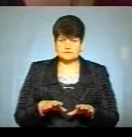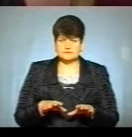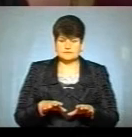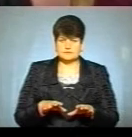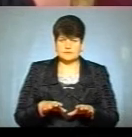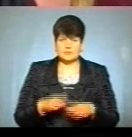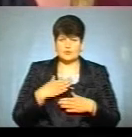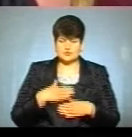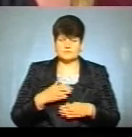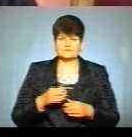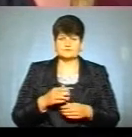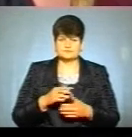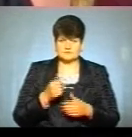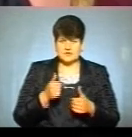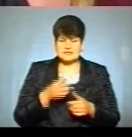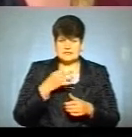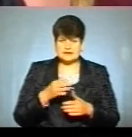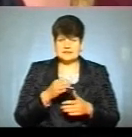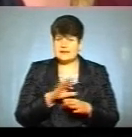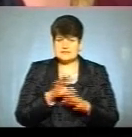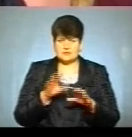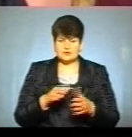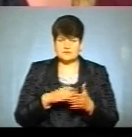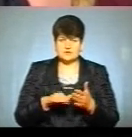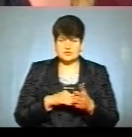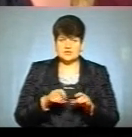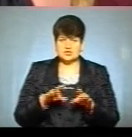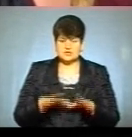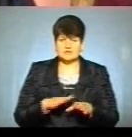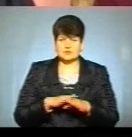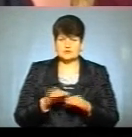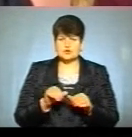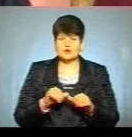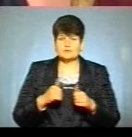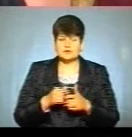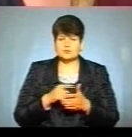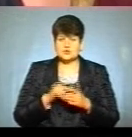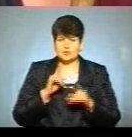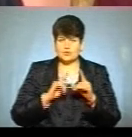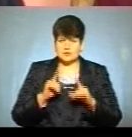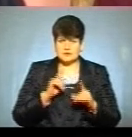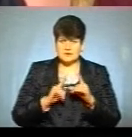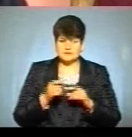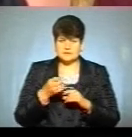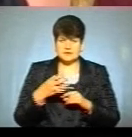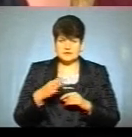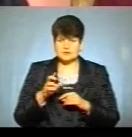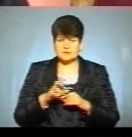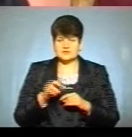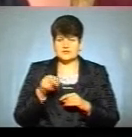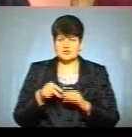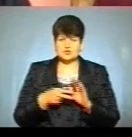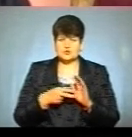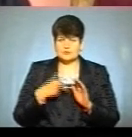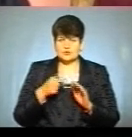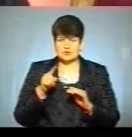позов задовільнити; друге, визнати незаконними та скасувати рішення виконавчого комітету Тернопільської міської ради від 15 березня 2007